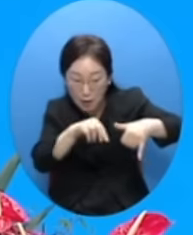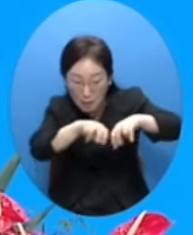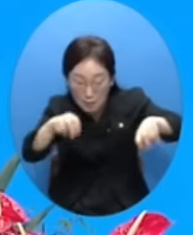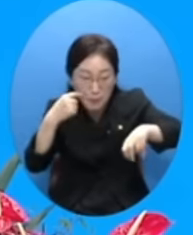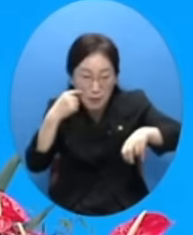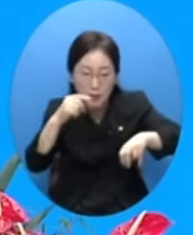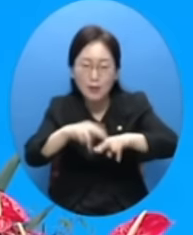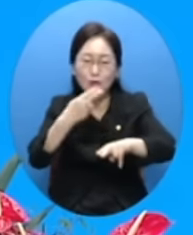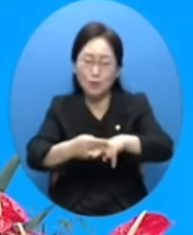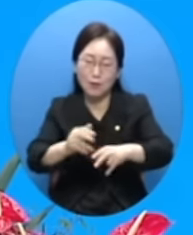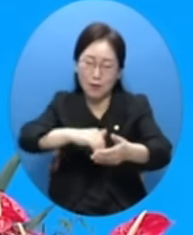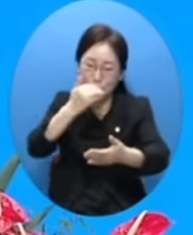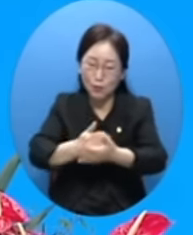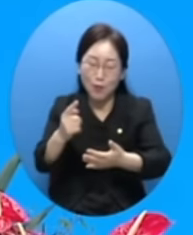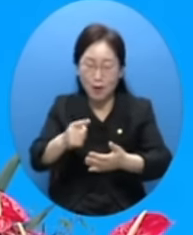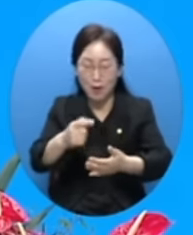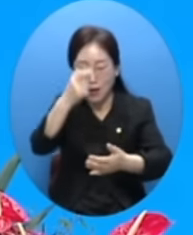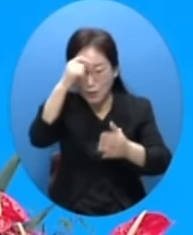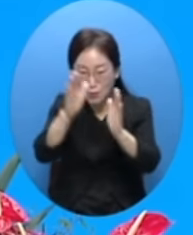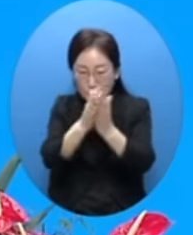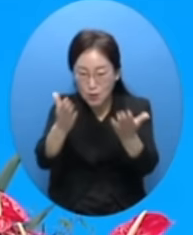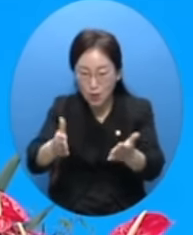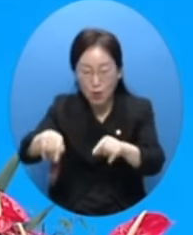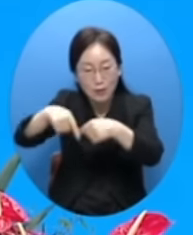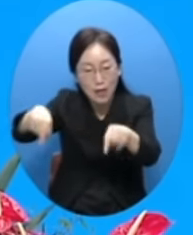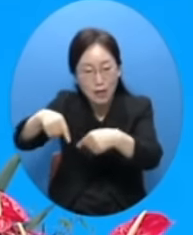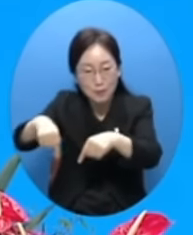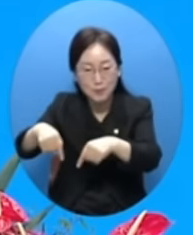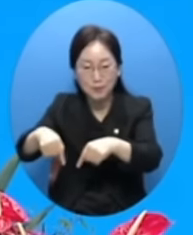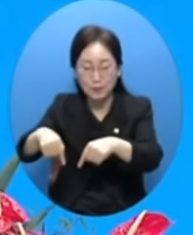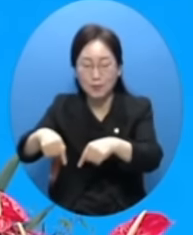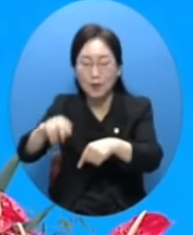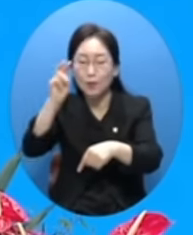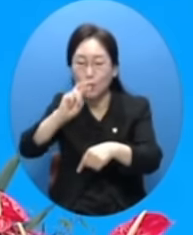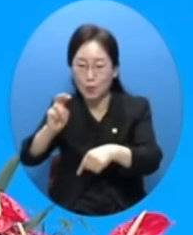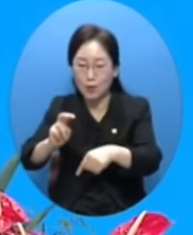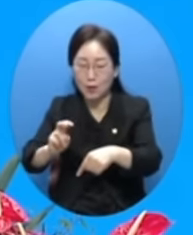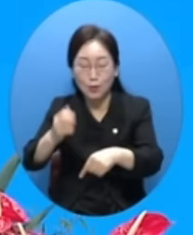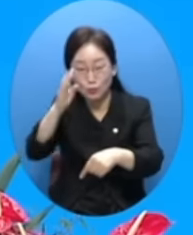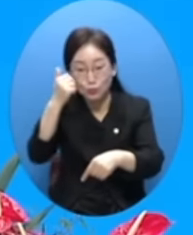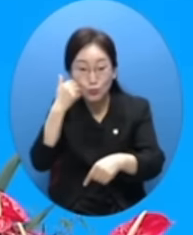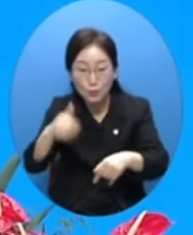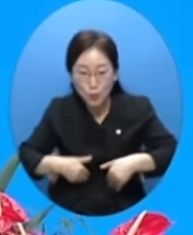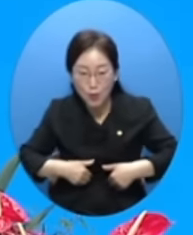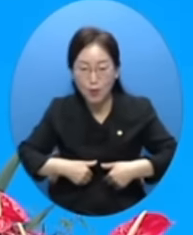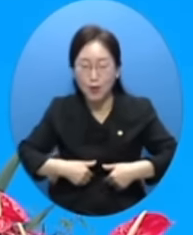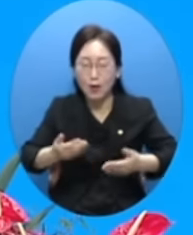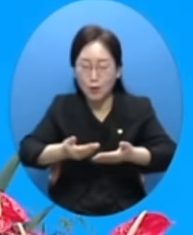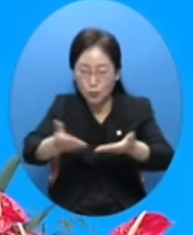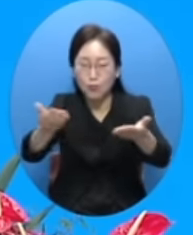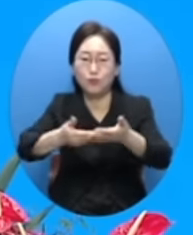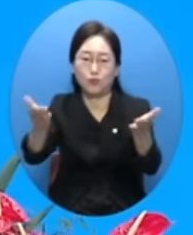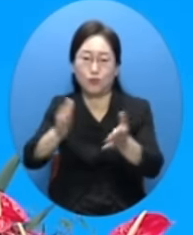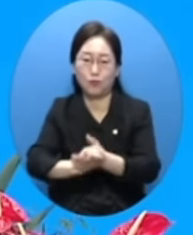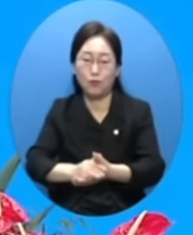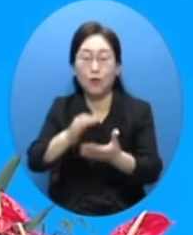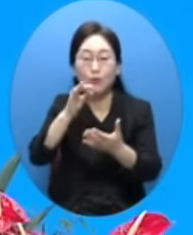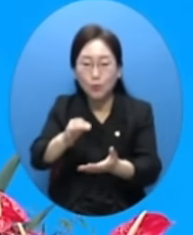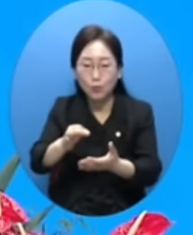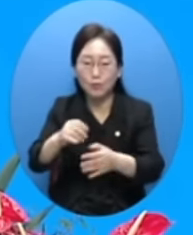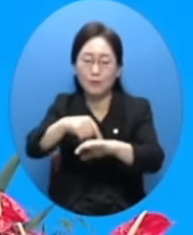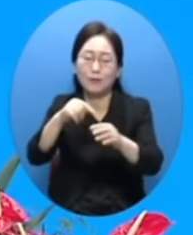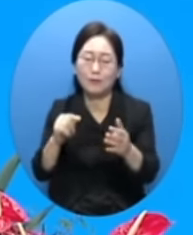기독교 책, CCM 테이프들이 있어서 많은 걸 갖다주고 물질뿐 아니라 마음과